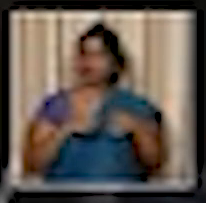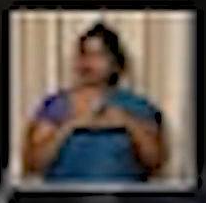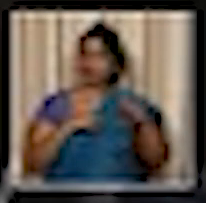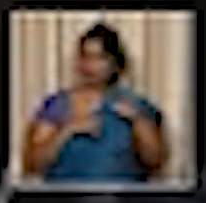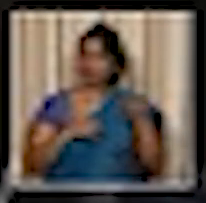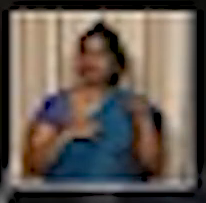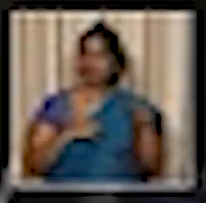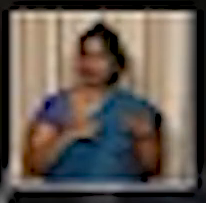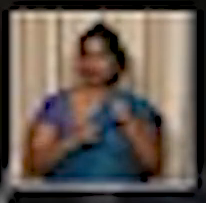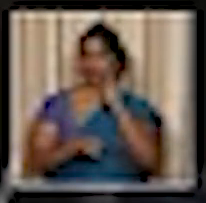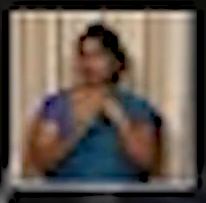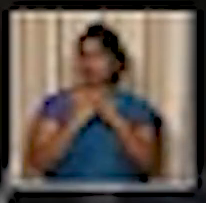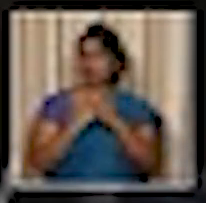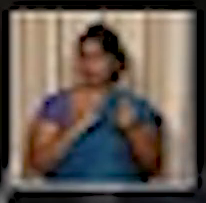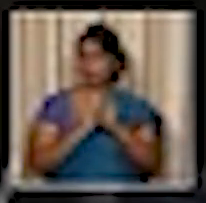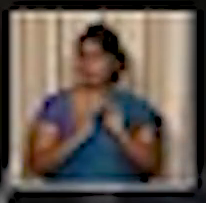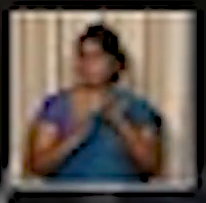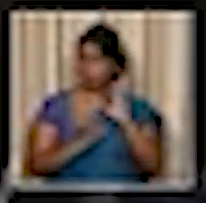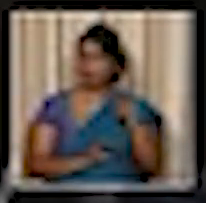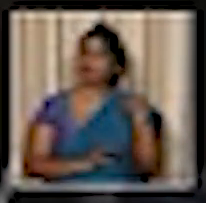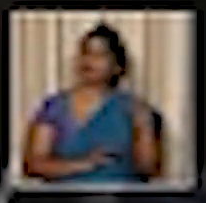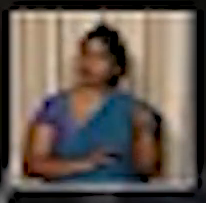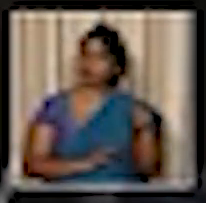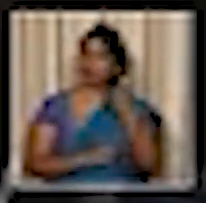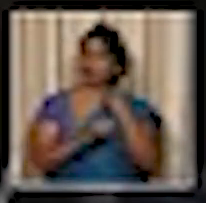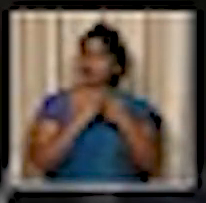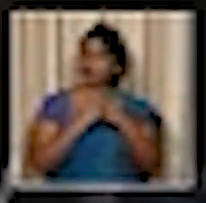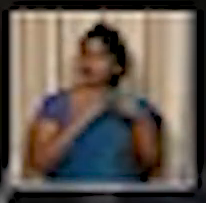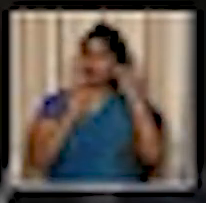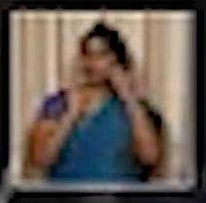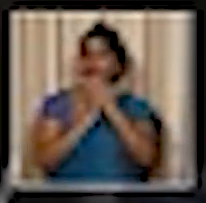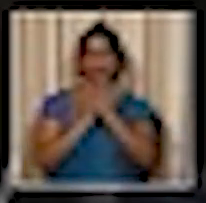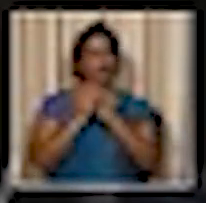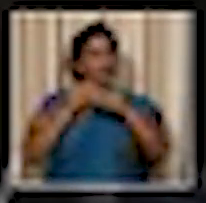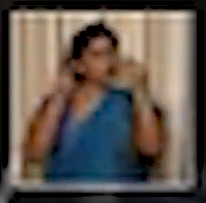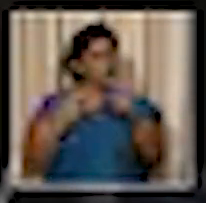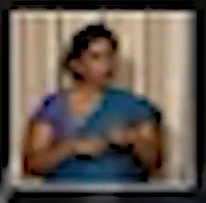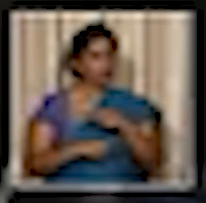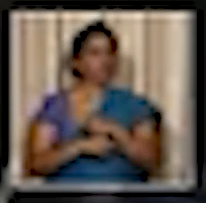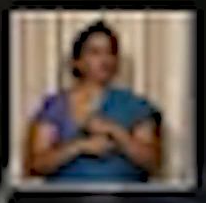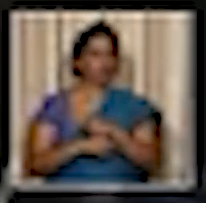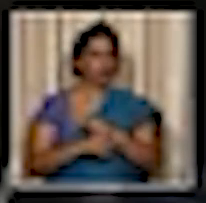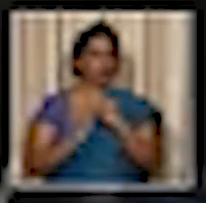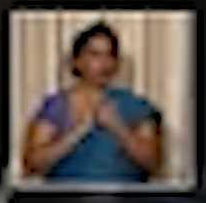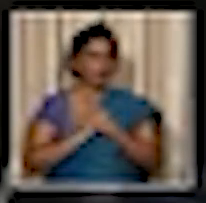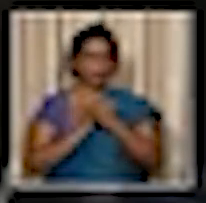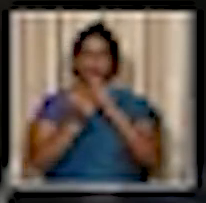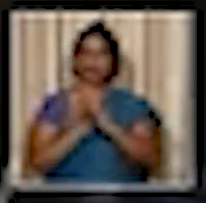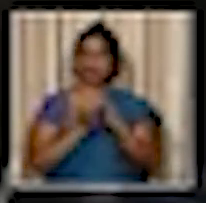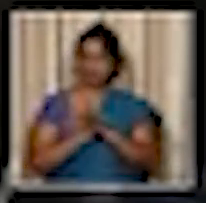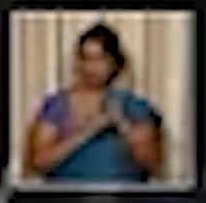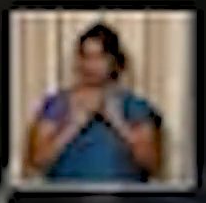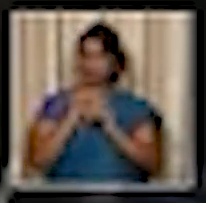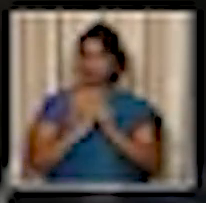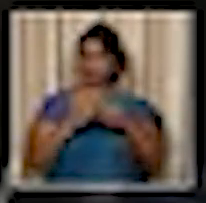විටත් පරීක්ෂණ ආරම්භ කර තිබියදී එම පරීක්ෂණ ක්‍රියාවලිය කඩාකප්පල් කොට යුක්ති ඉටු කිරීමේ